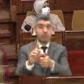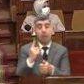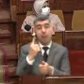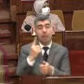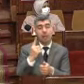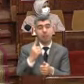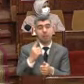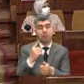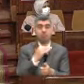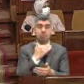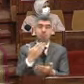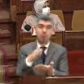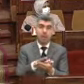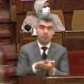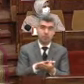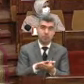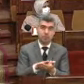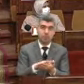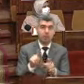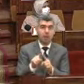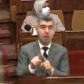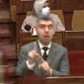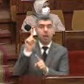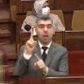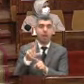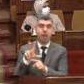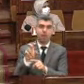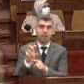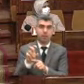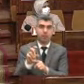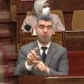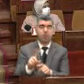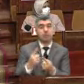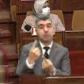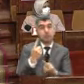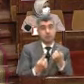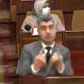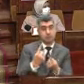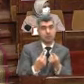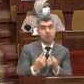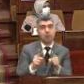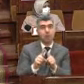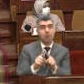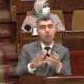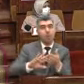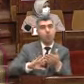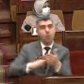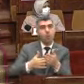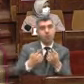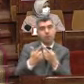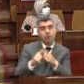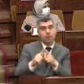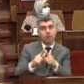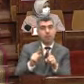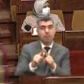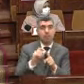ولكن العلم بيد الله، حنا مسؤولين. إذا تطورت الحالة لا قدر الله غنكونوا كلنا مسؤولين، ولكن اللي غنديروه